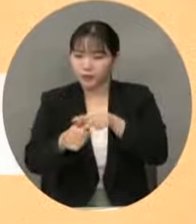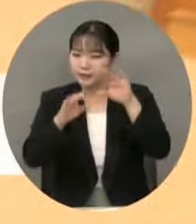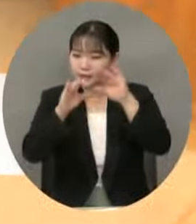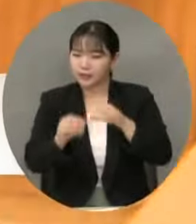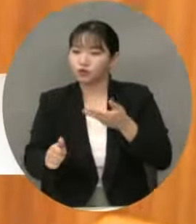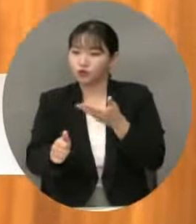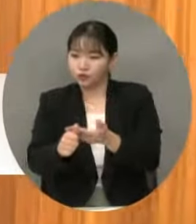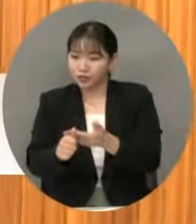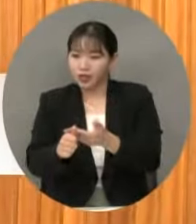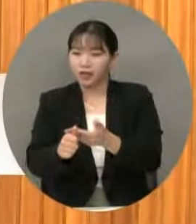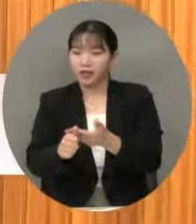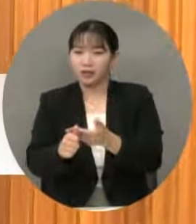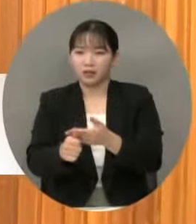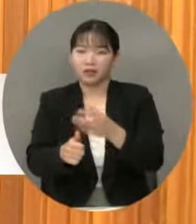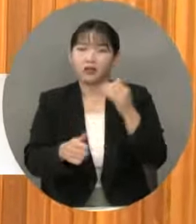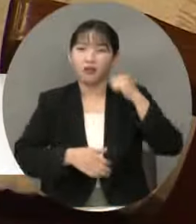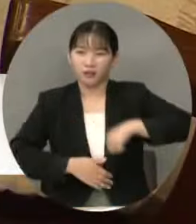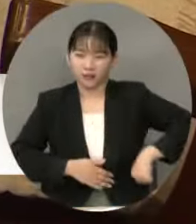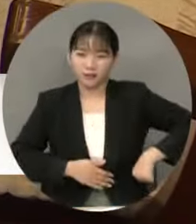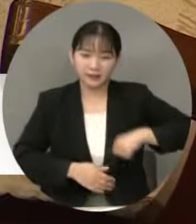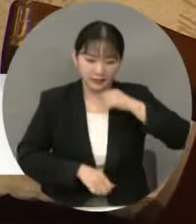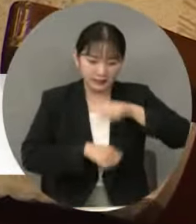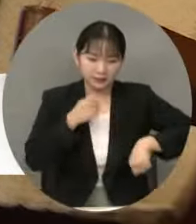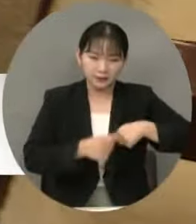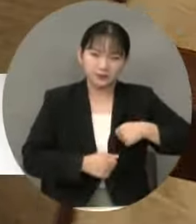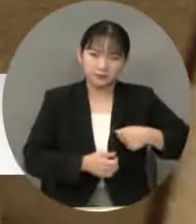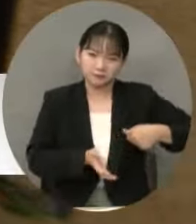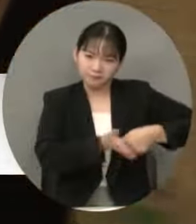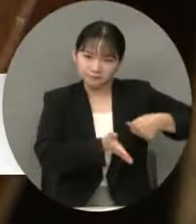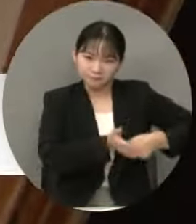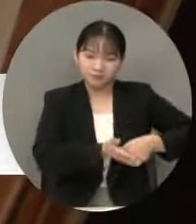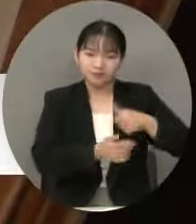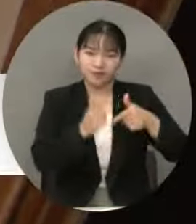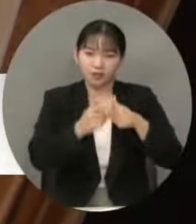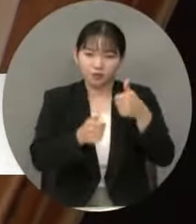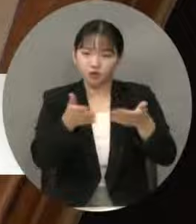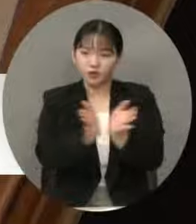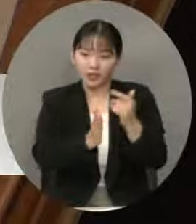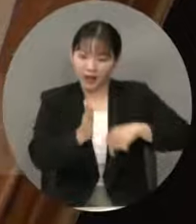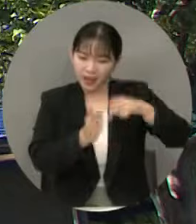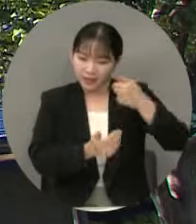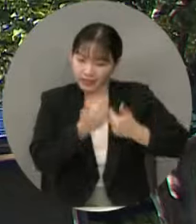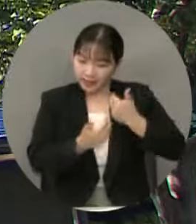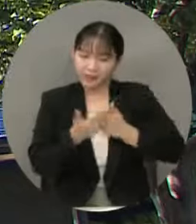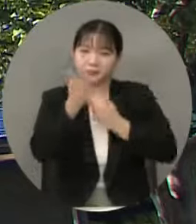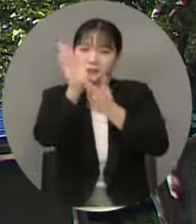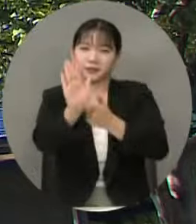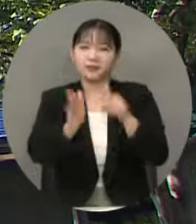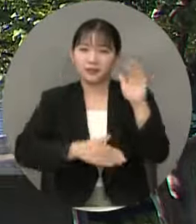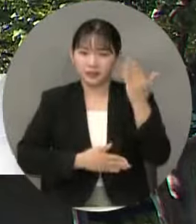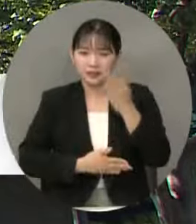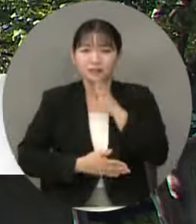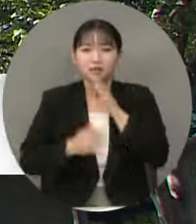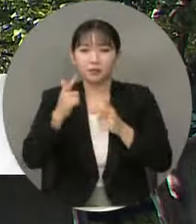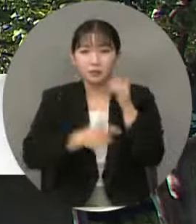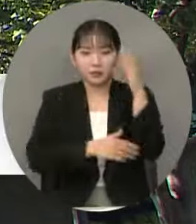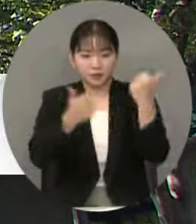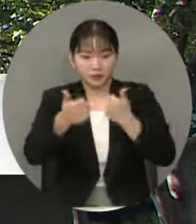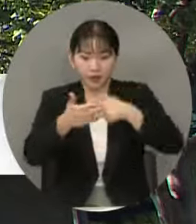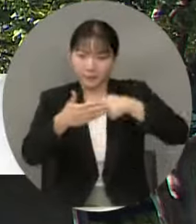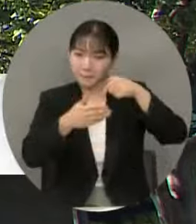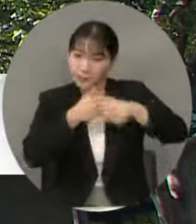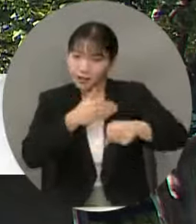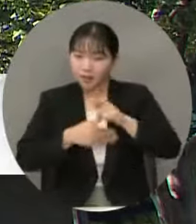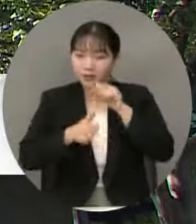찬성표를 준다는 당론을 어기고 자율투표에 나서면서 목포 민주당의 내용이 표면화됐습니다. 실제 목포시의회